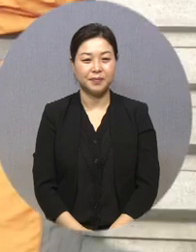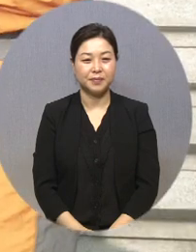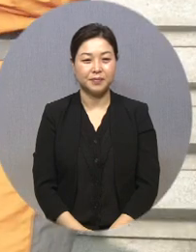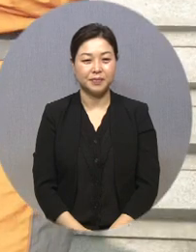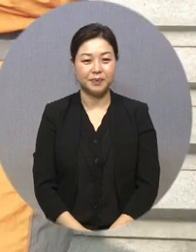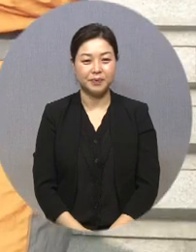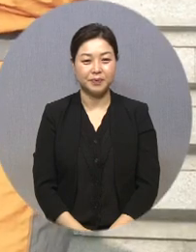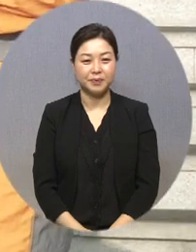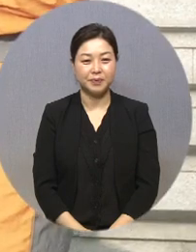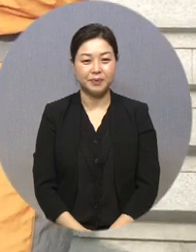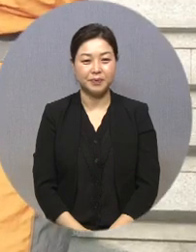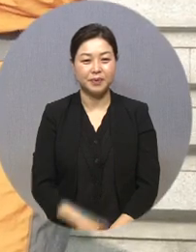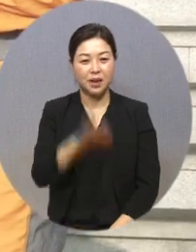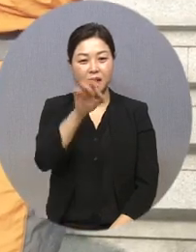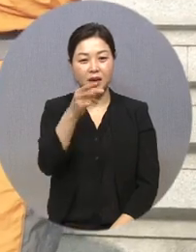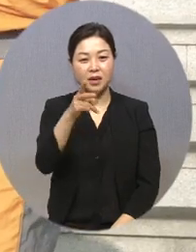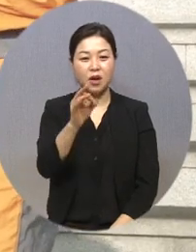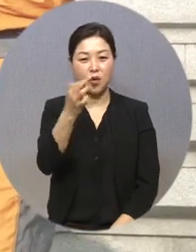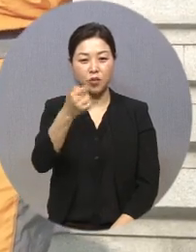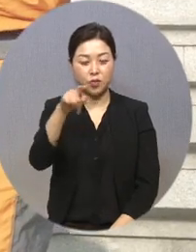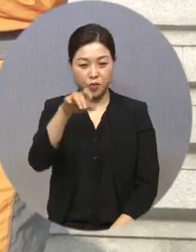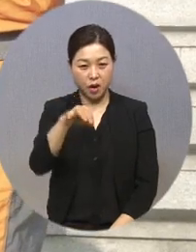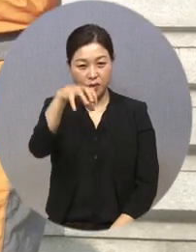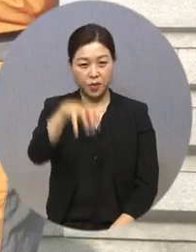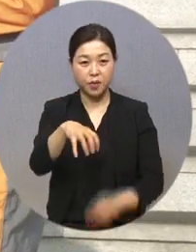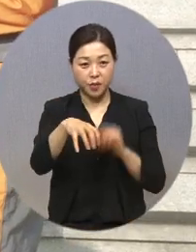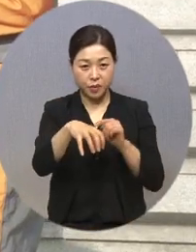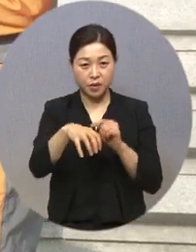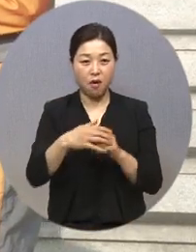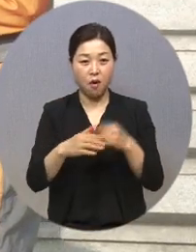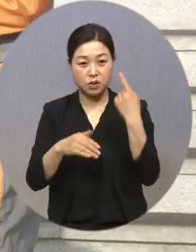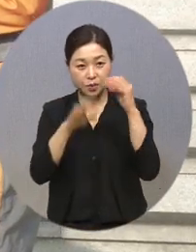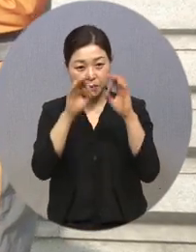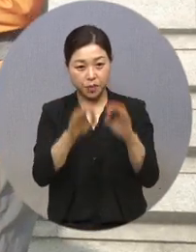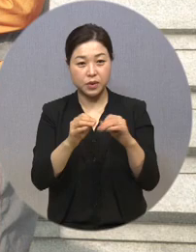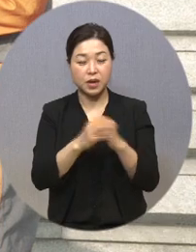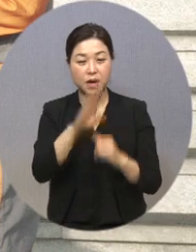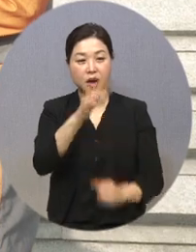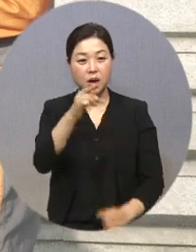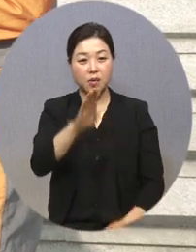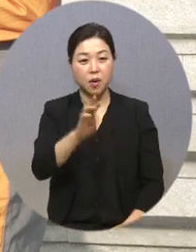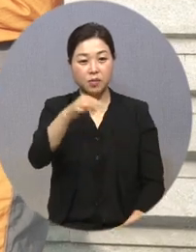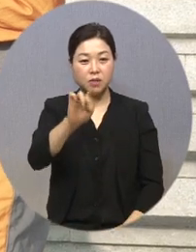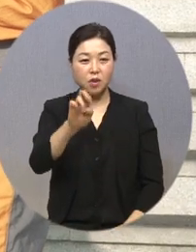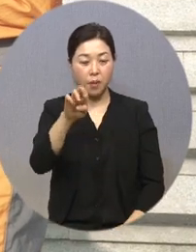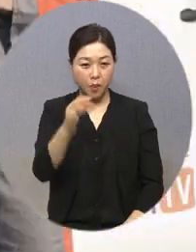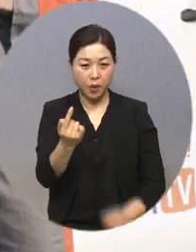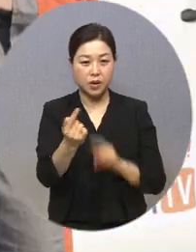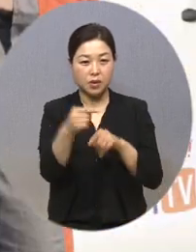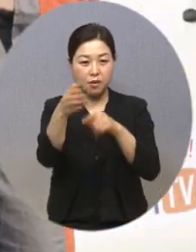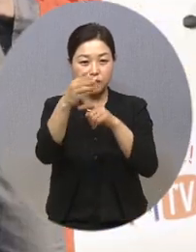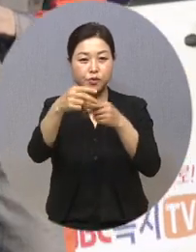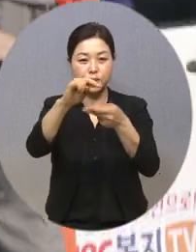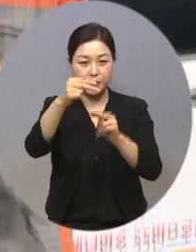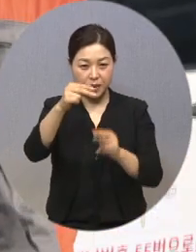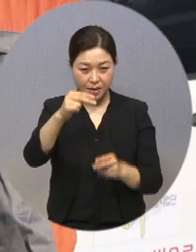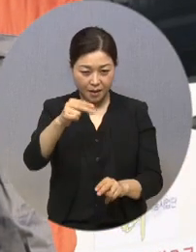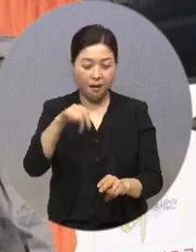감사합니다. 아무래도 영광 가면 지금 어디 보니까 법성법 쪽에 가서 굴비